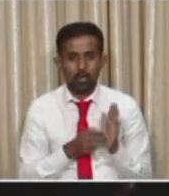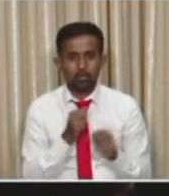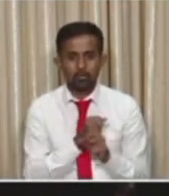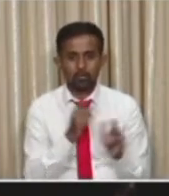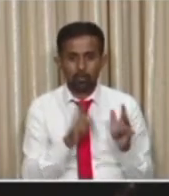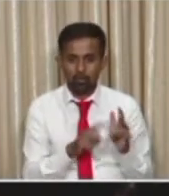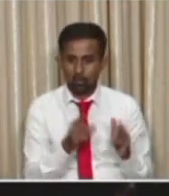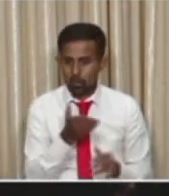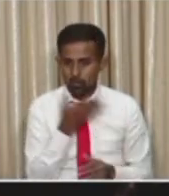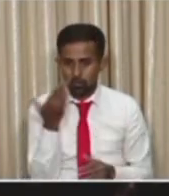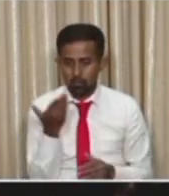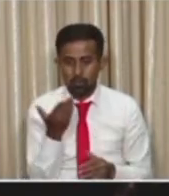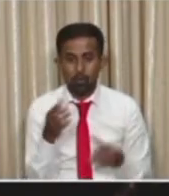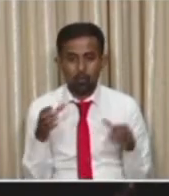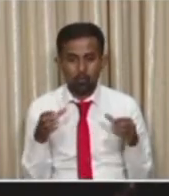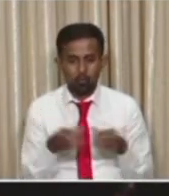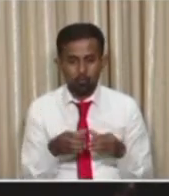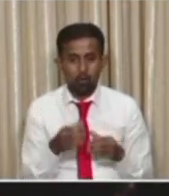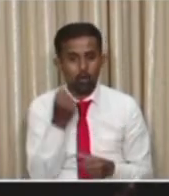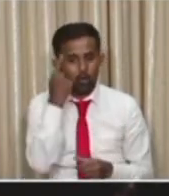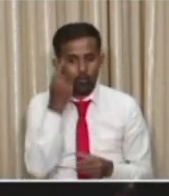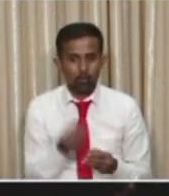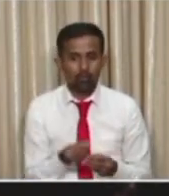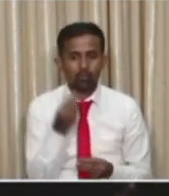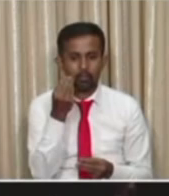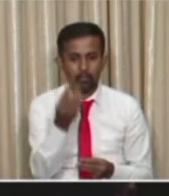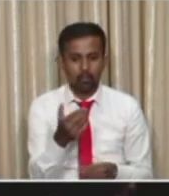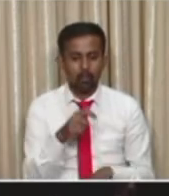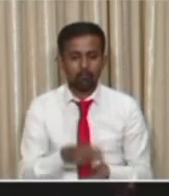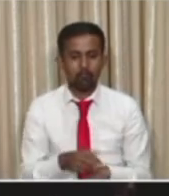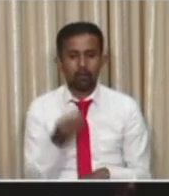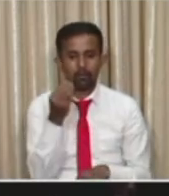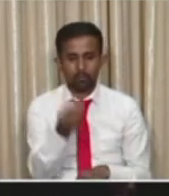சிறந்த யோசனைகளை முன்வைத்து சிறிய நடுத்தர வர்க்கத்தாருடைய